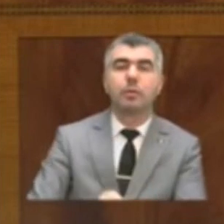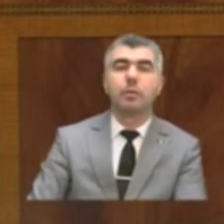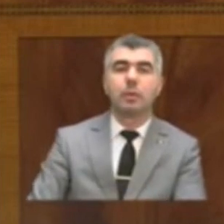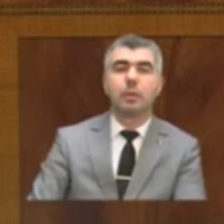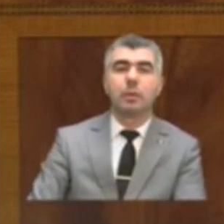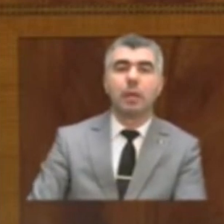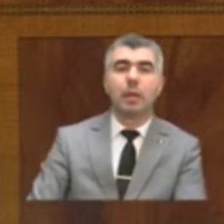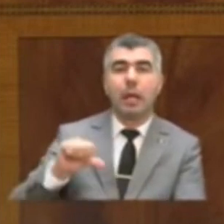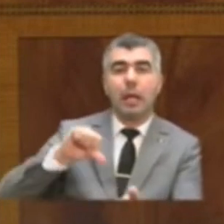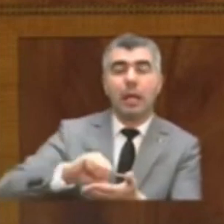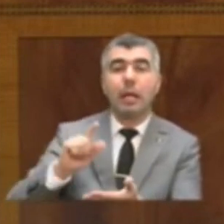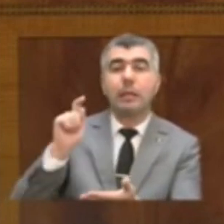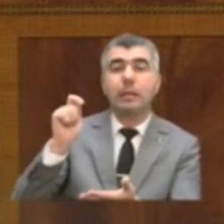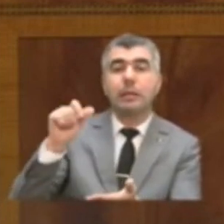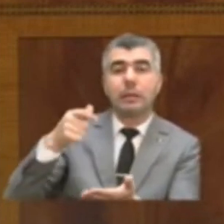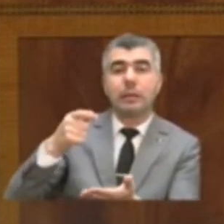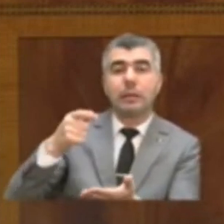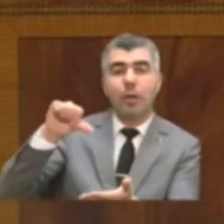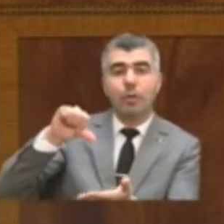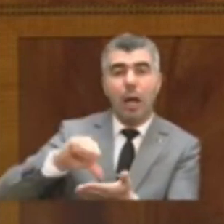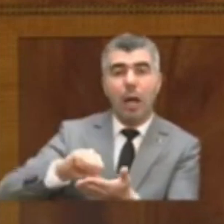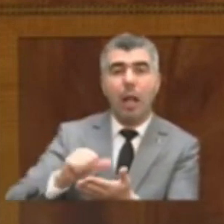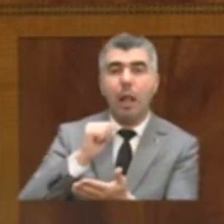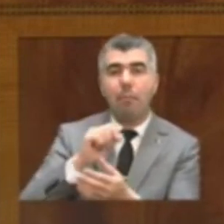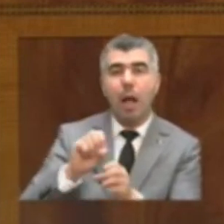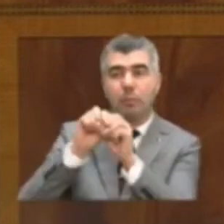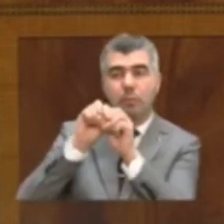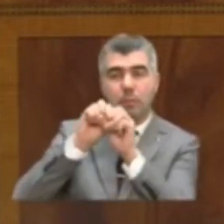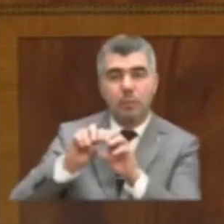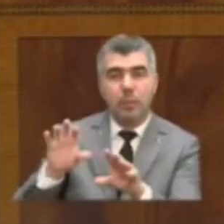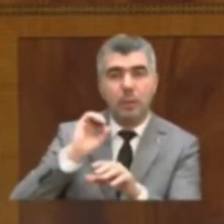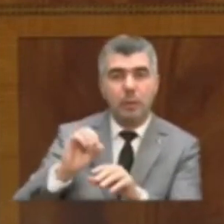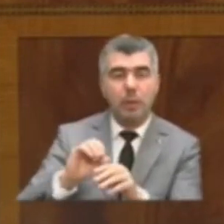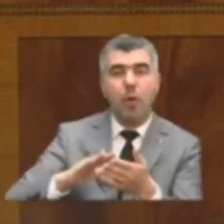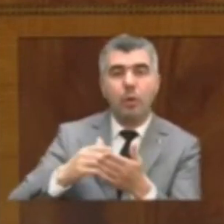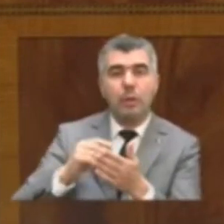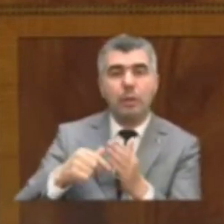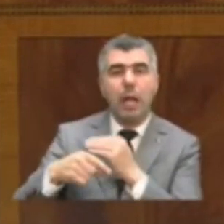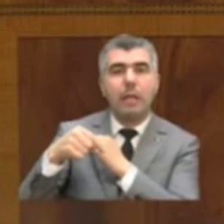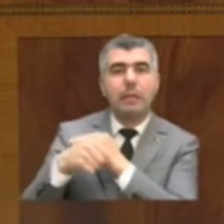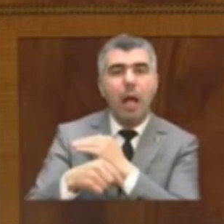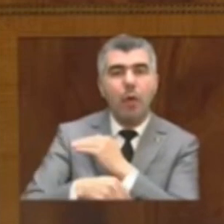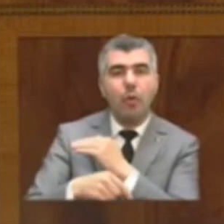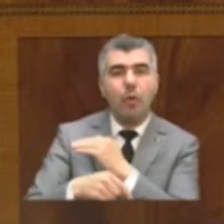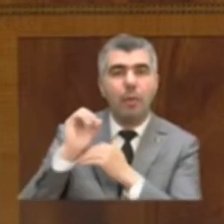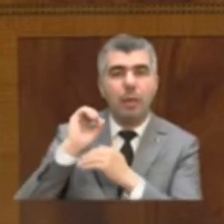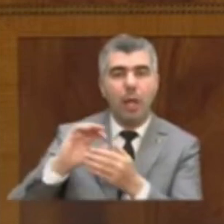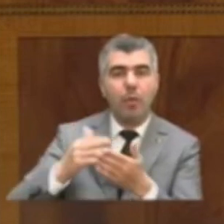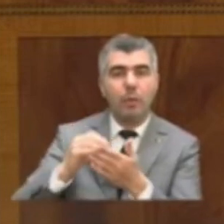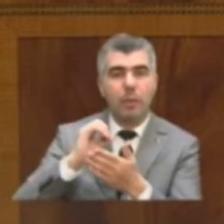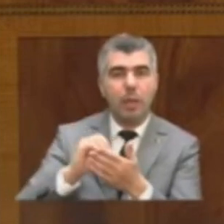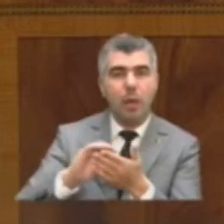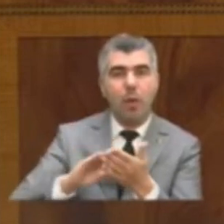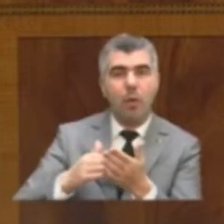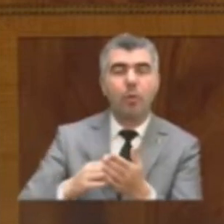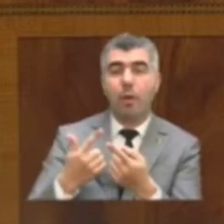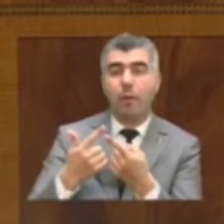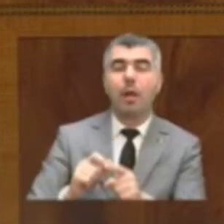مدينة طنجة بالماء الصالح للشرب وكذلك السقي في الجنوب ديال السد ديال